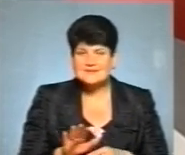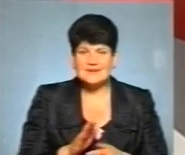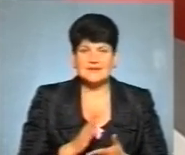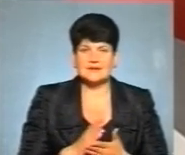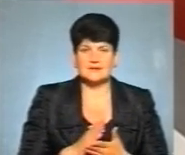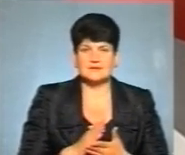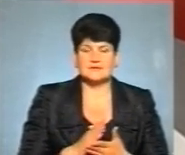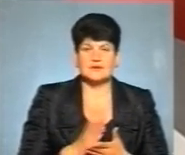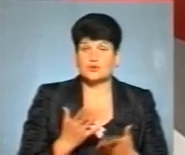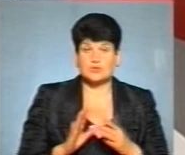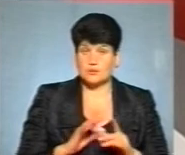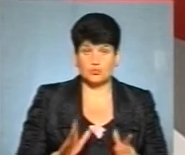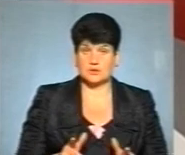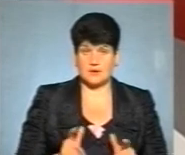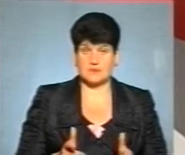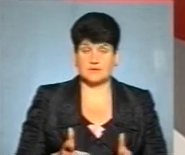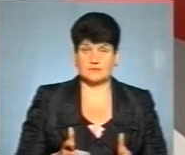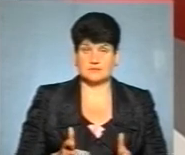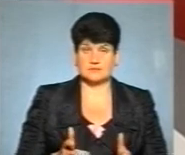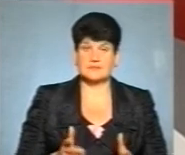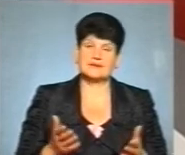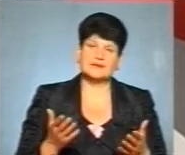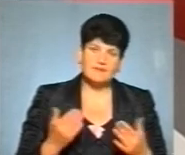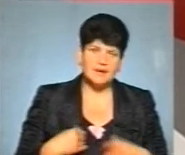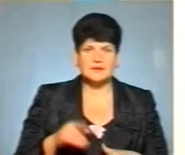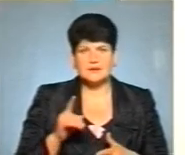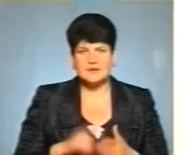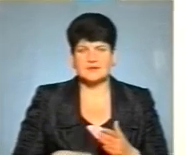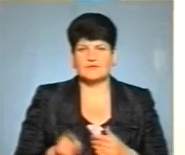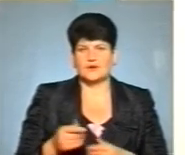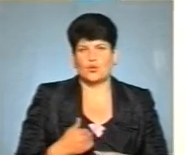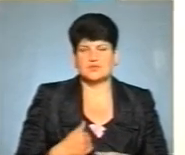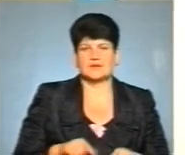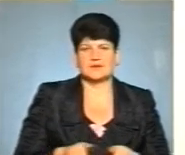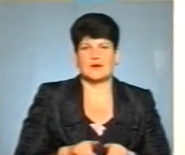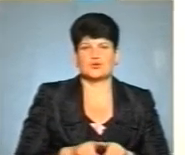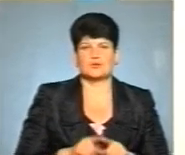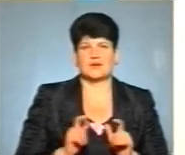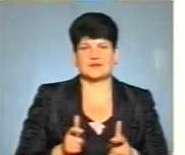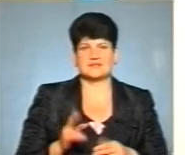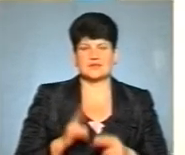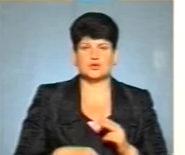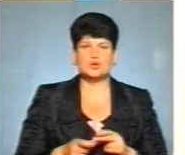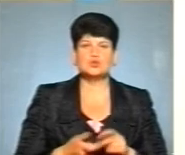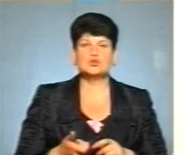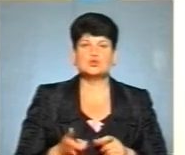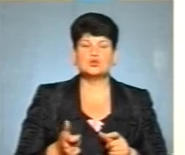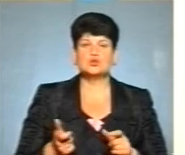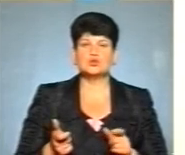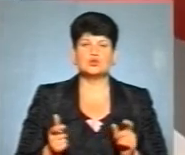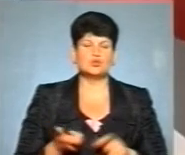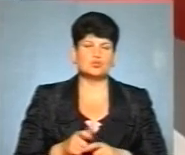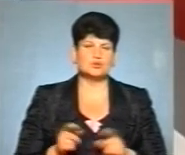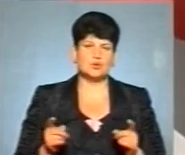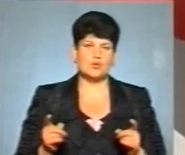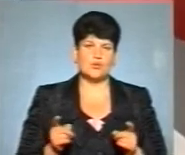буде карантин. Ну, давайте надіятися, ви ж хочете теж, так як я, щоб карантин закінчився. Добре, дуже коротко. Ще одне питання, це